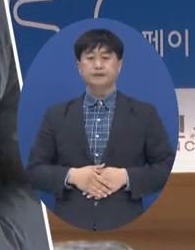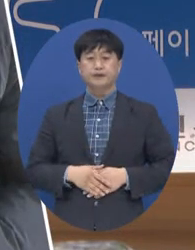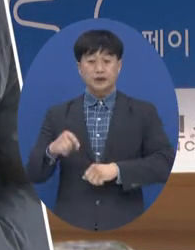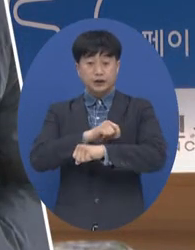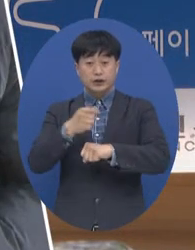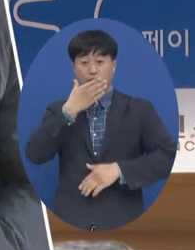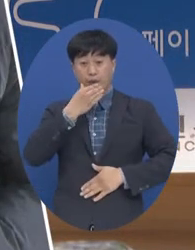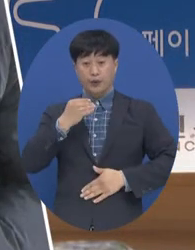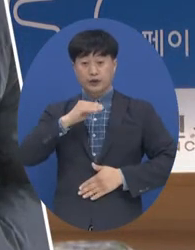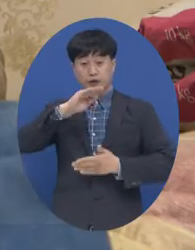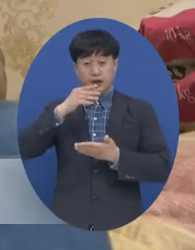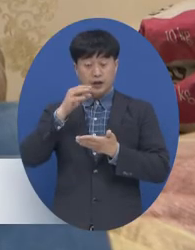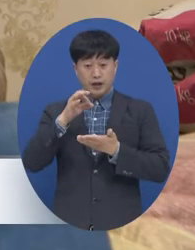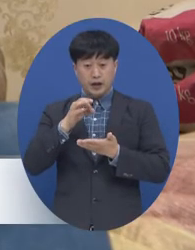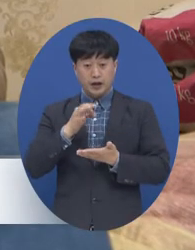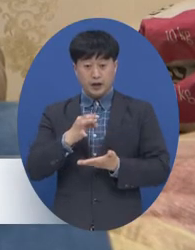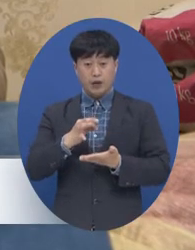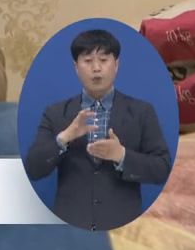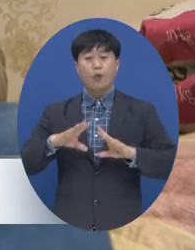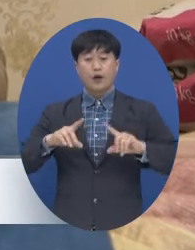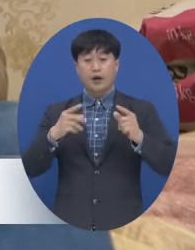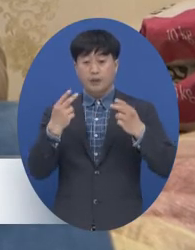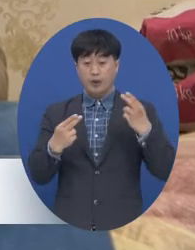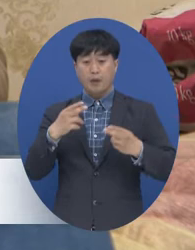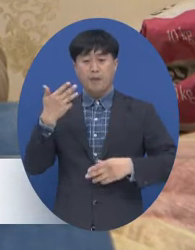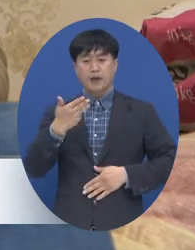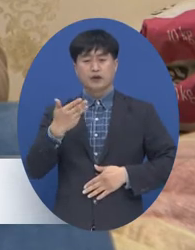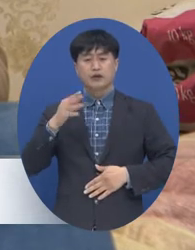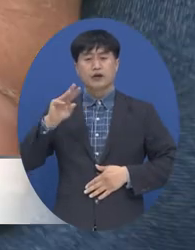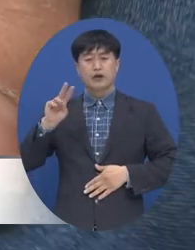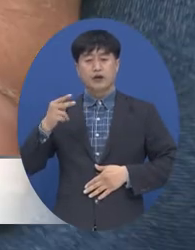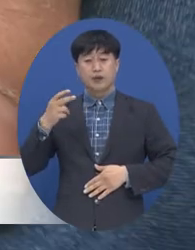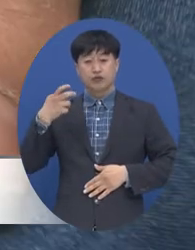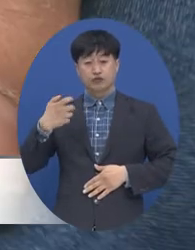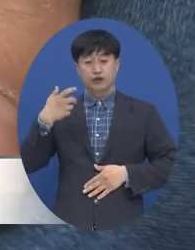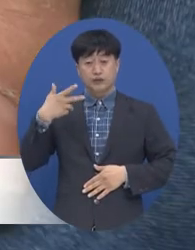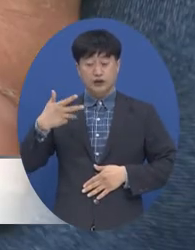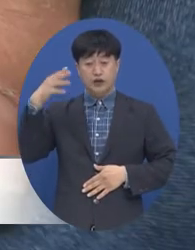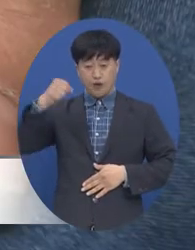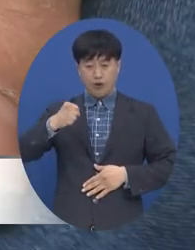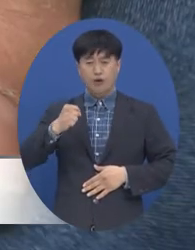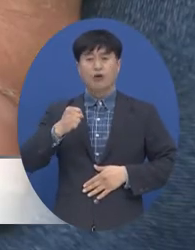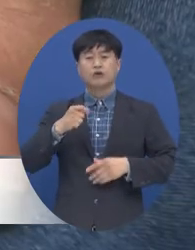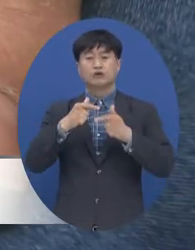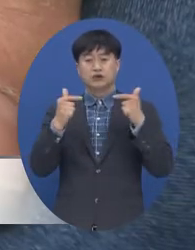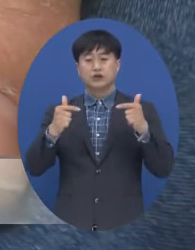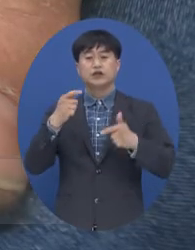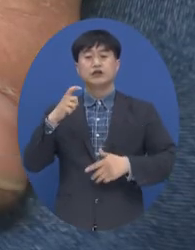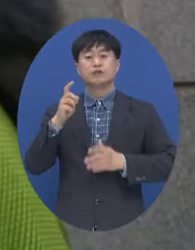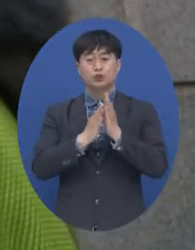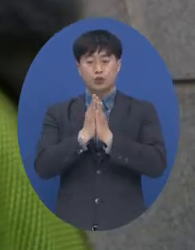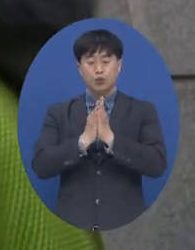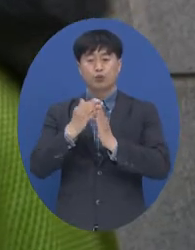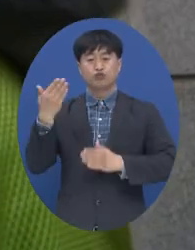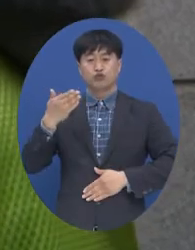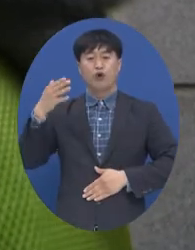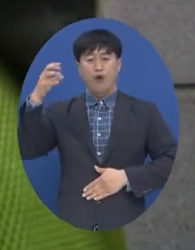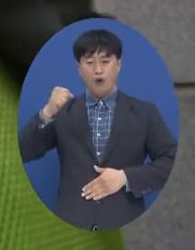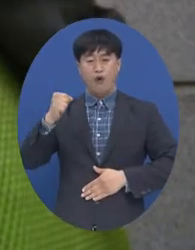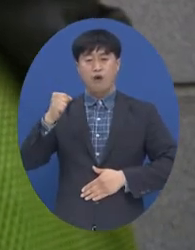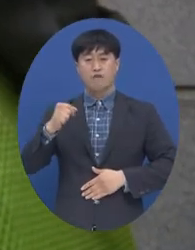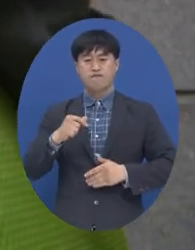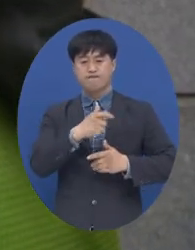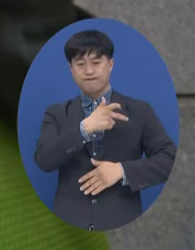계획입니다. 특히 복지 예산이 올해 대비 8,267억 원이 증가한 10조 9,197억